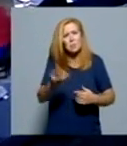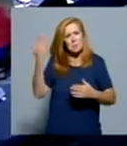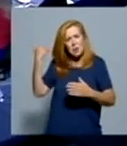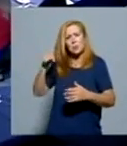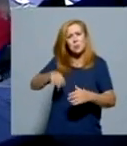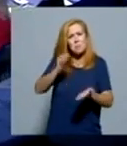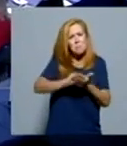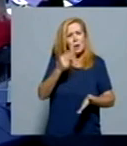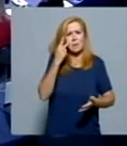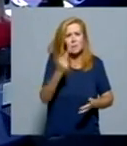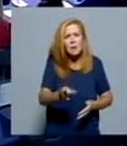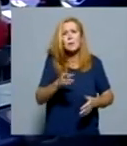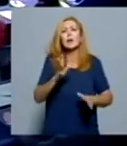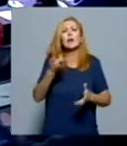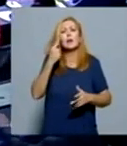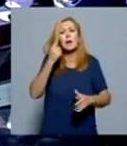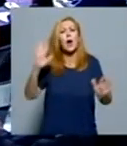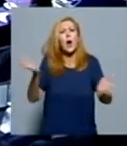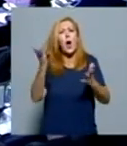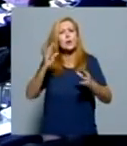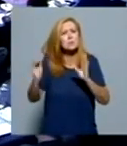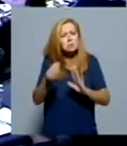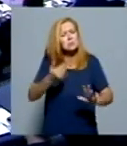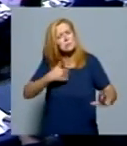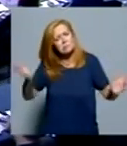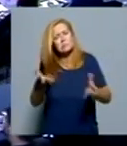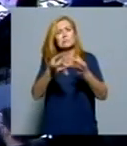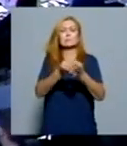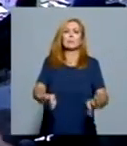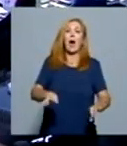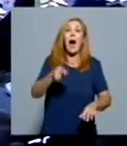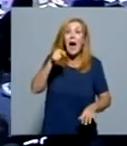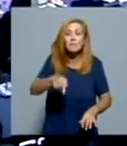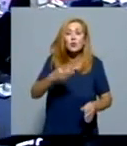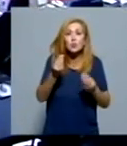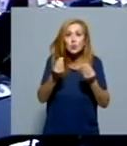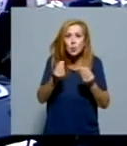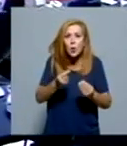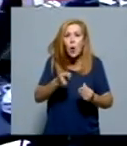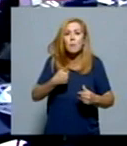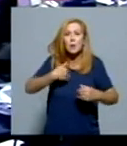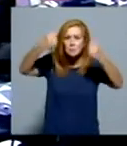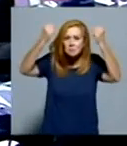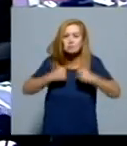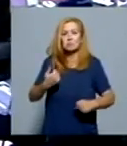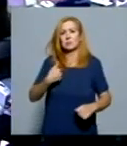τώρα. Είναι στη λογική βλέποντας και κάνοντας. Αυτή η λογική όμως είναι επιζήμια για τα εθνικά μας